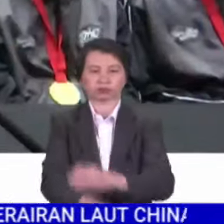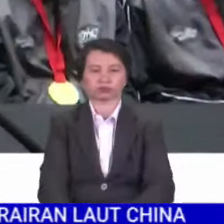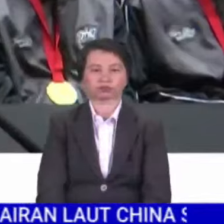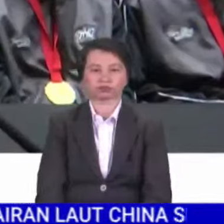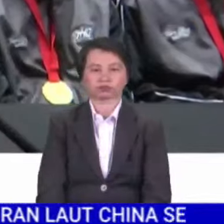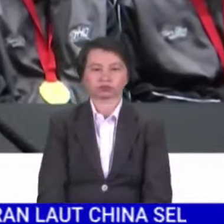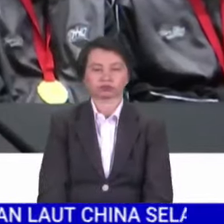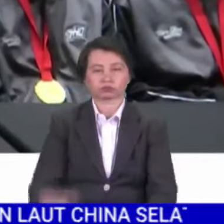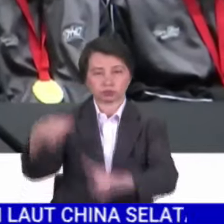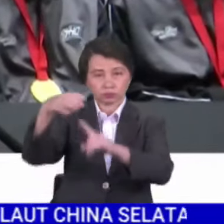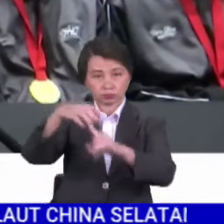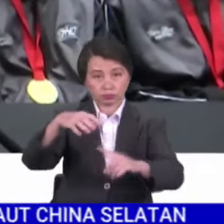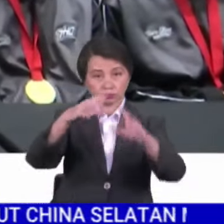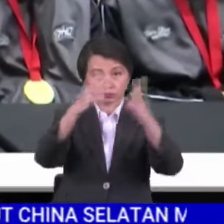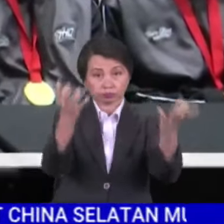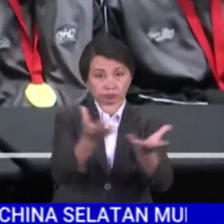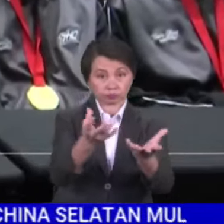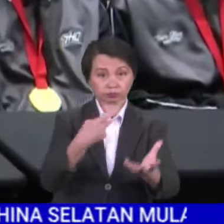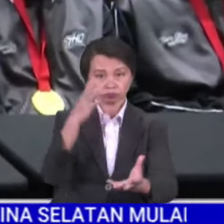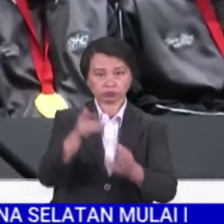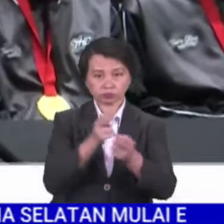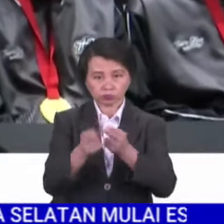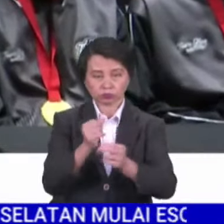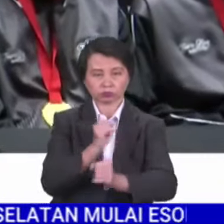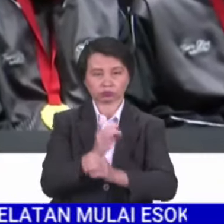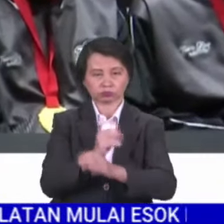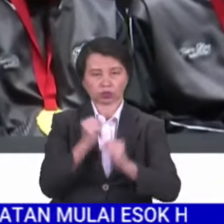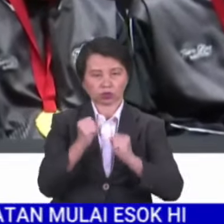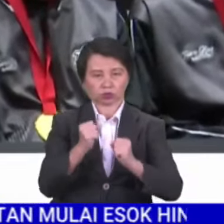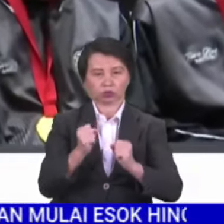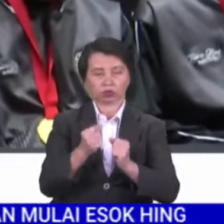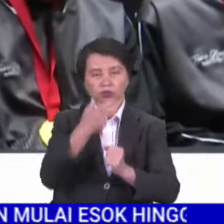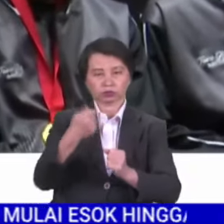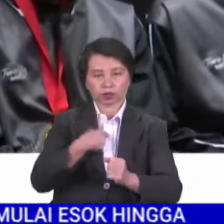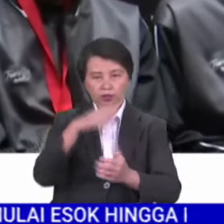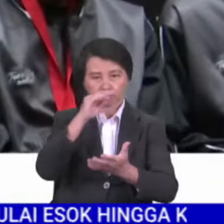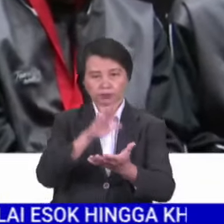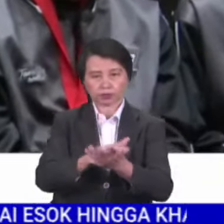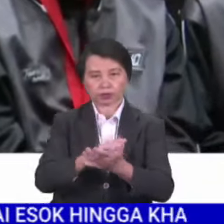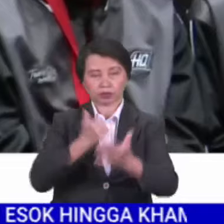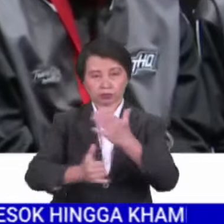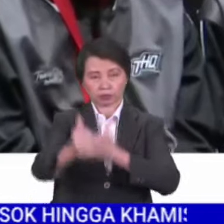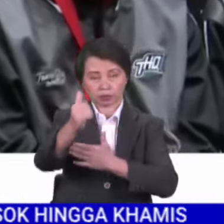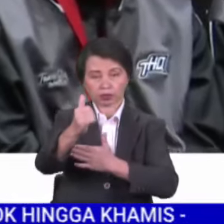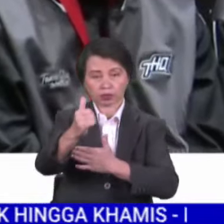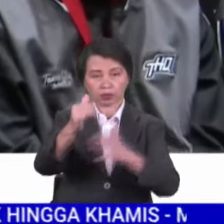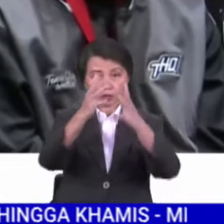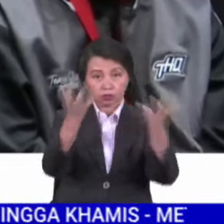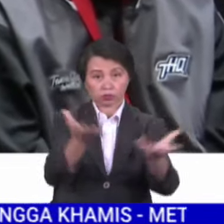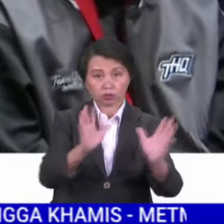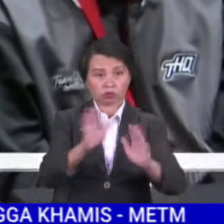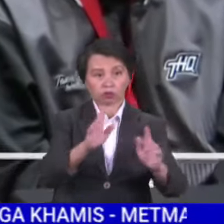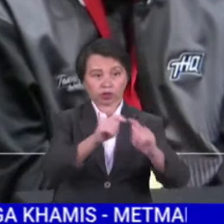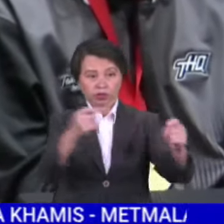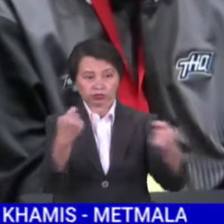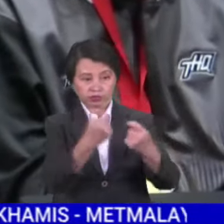untuk kejohanan dunia ni kita akan usaha lebih keras lagi. Sebab saya percaya yang masuk ke kejohanan dunia bukan tim yang